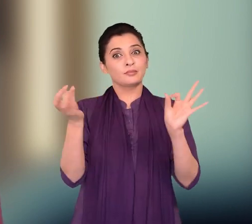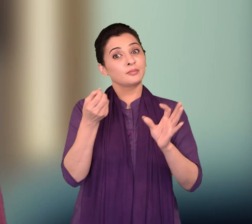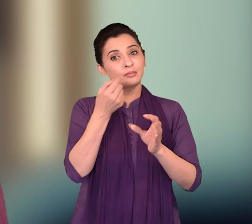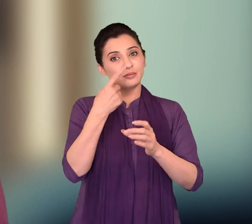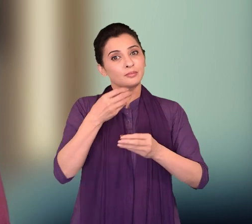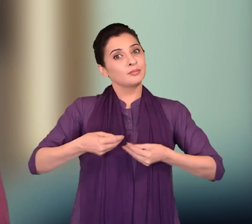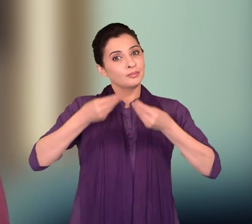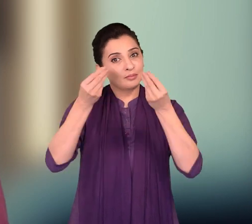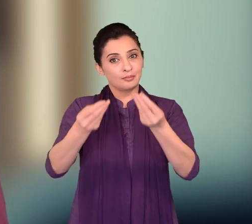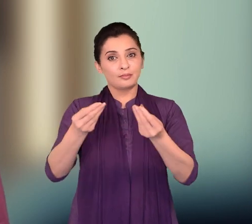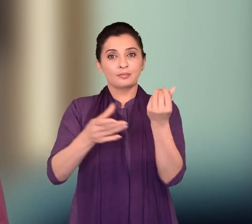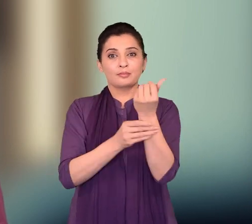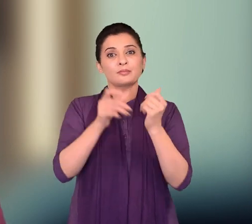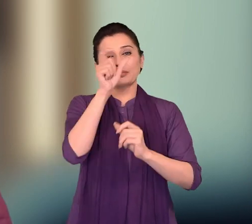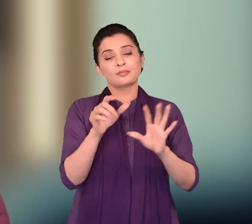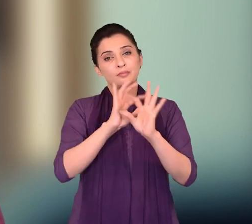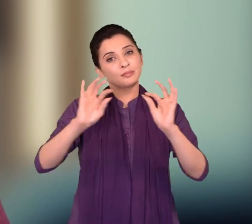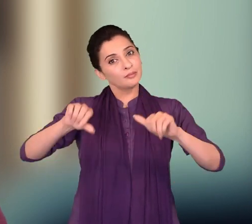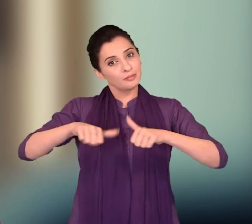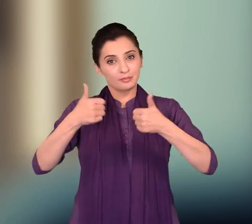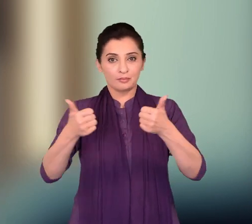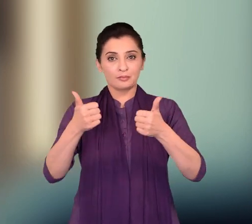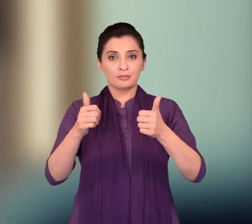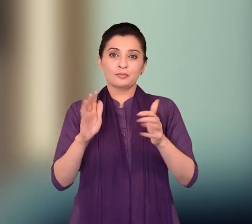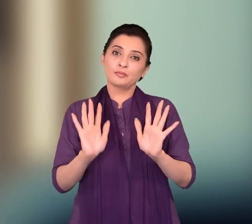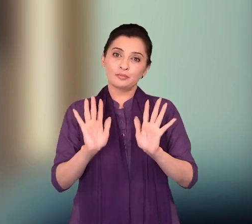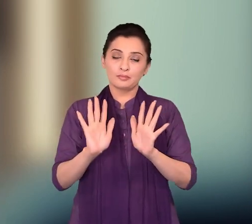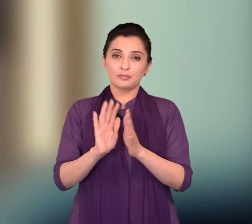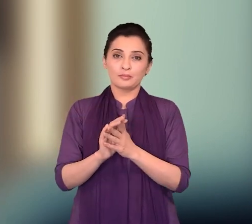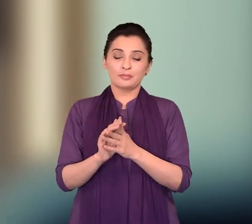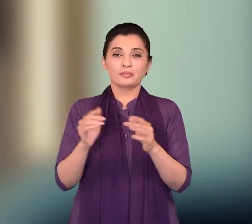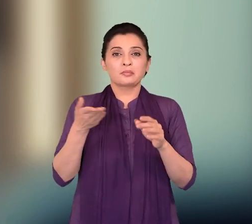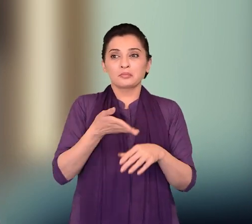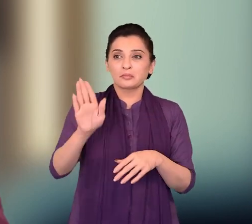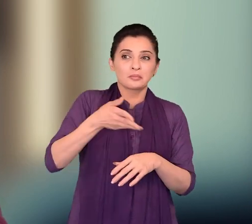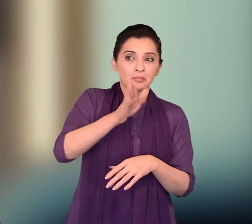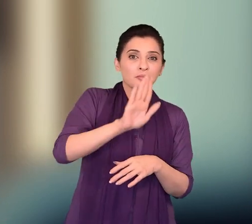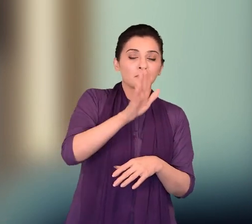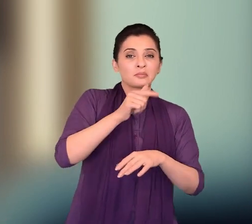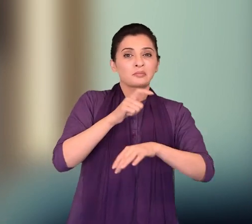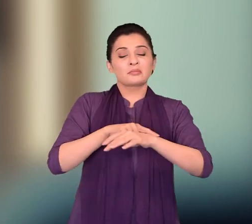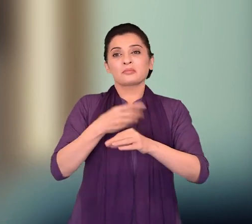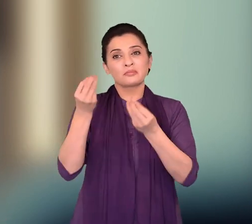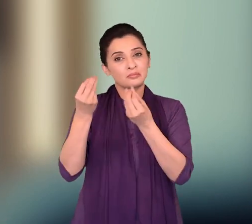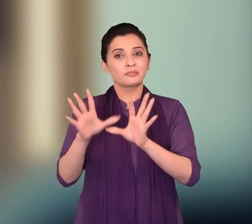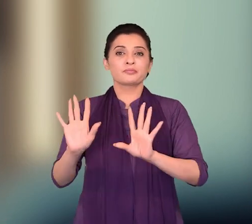وقت علاج اس طرح ممکن ہوتا ہے رادر دین پیشنٹ گوئنگ فرام ڈاکٹر ٹو ڈاکٹر ٹو ڈاکٹر, اور